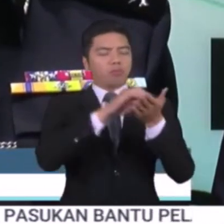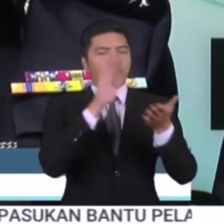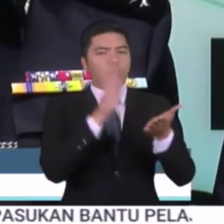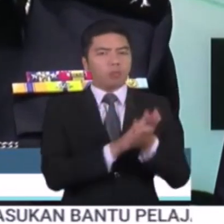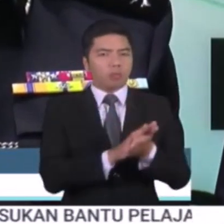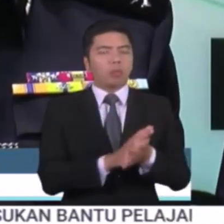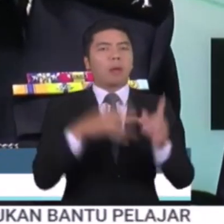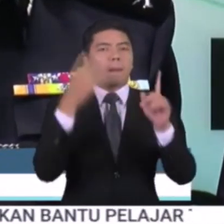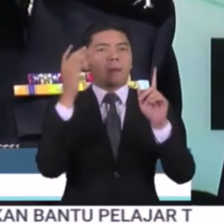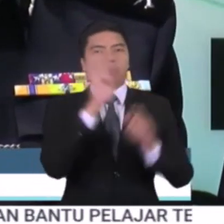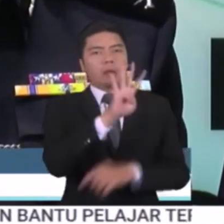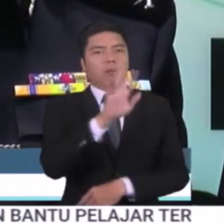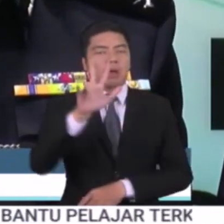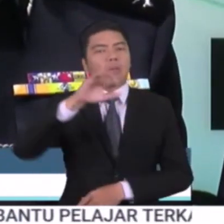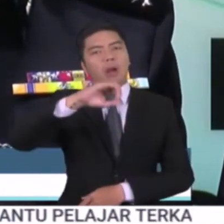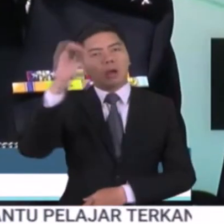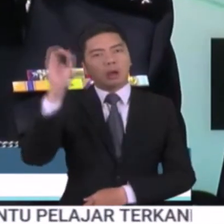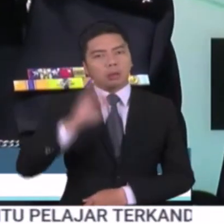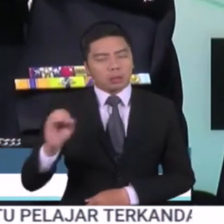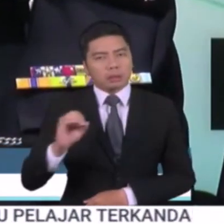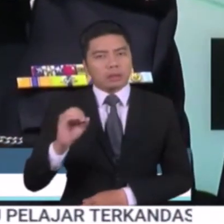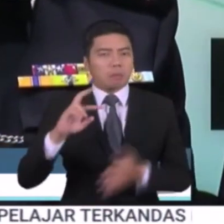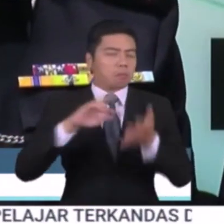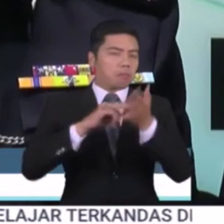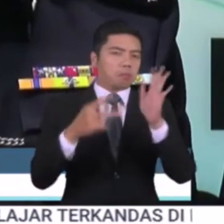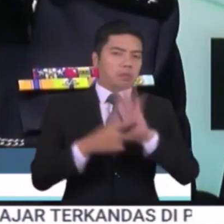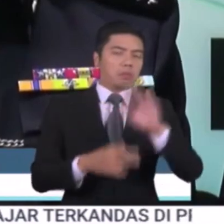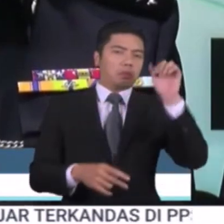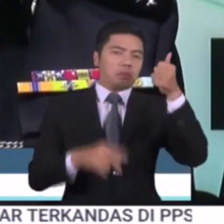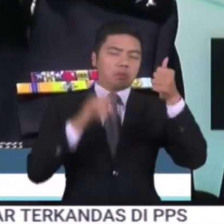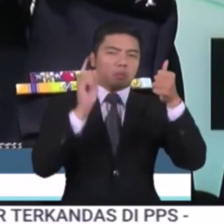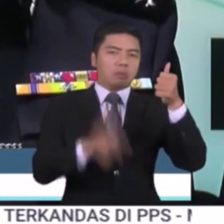sejumlah 43% atau bersamaan dengan